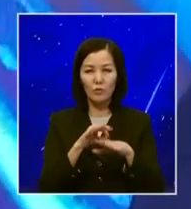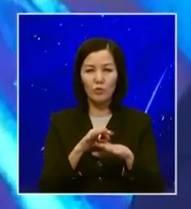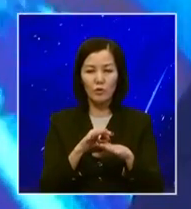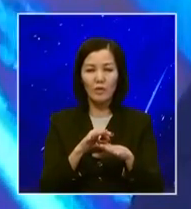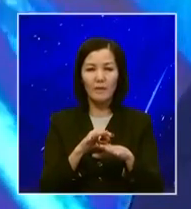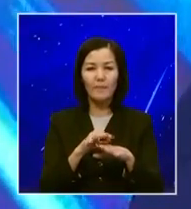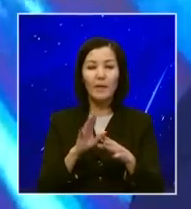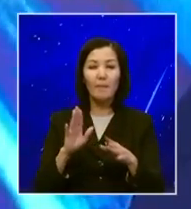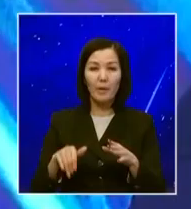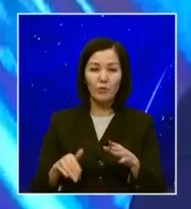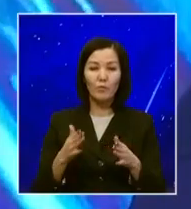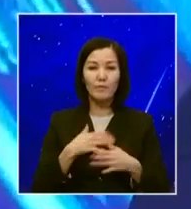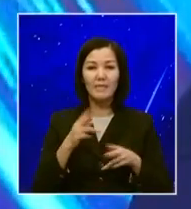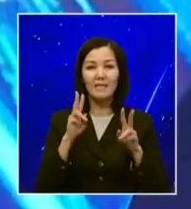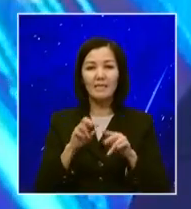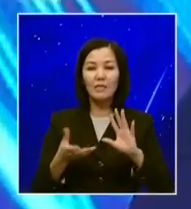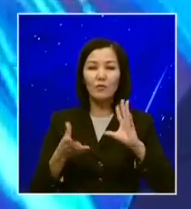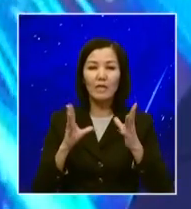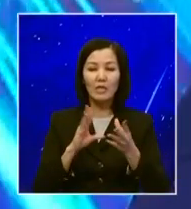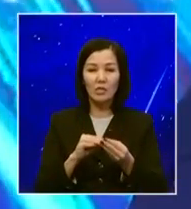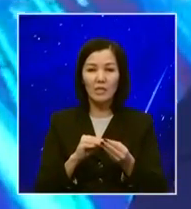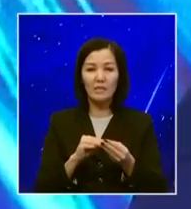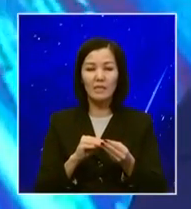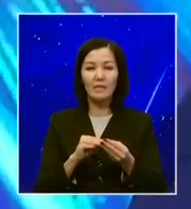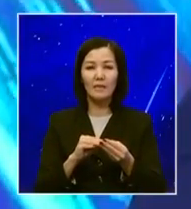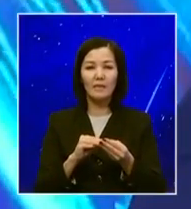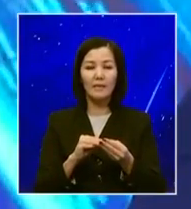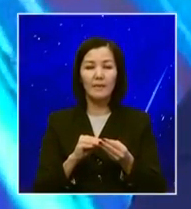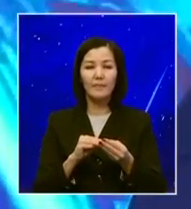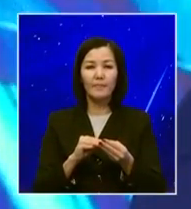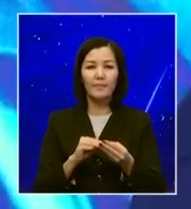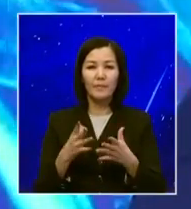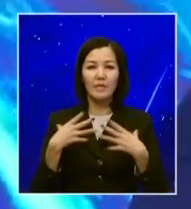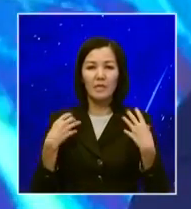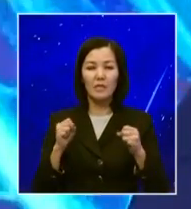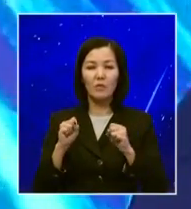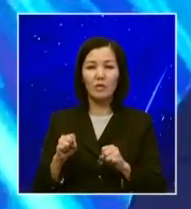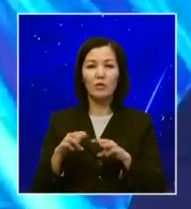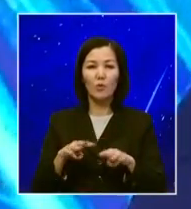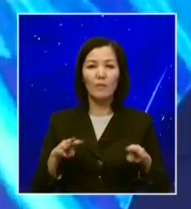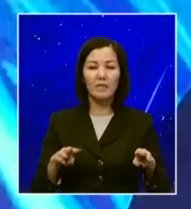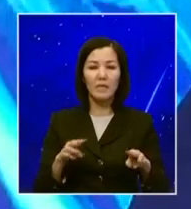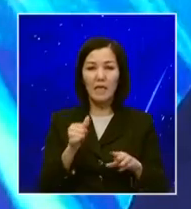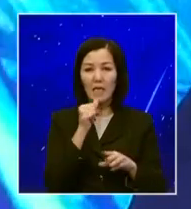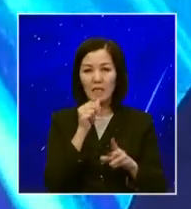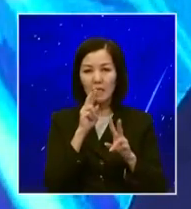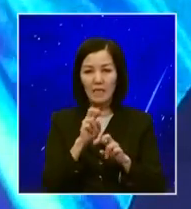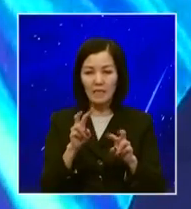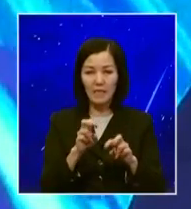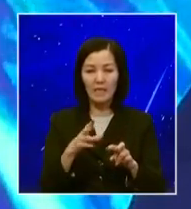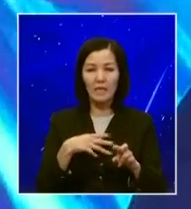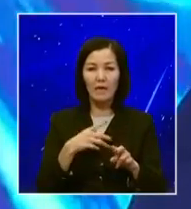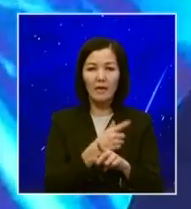кейін тиісті біздің зерттеулеріміздің нәтижесін бізде Денсаулық сақтау министрлігі тексерді. Тексергеннен кейін